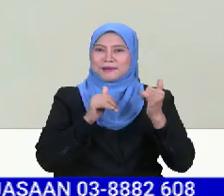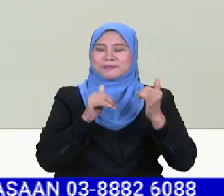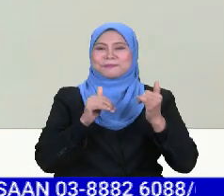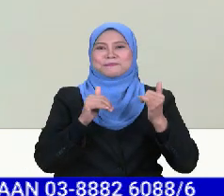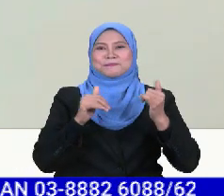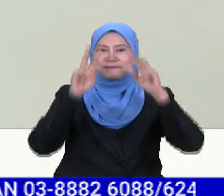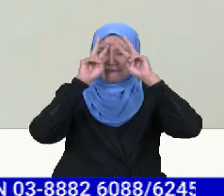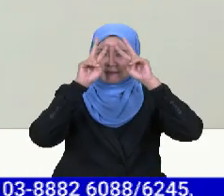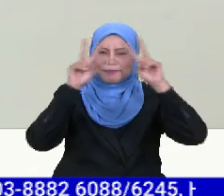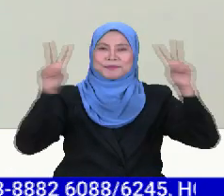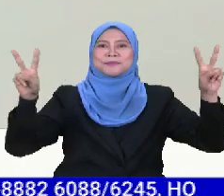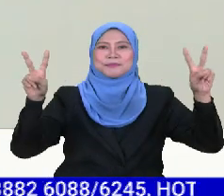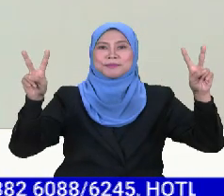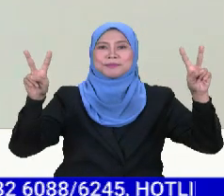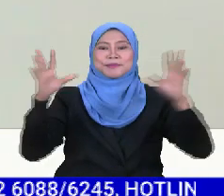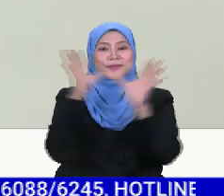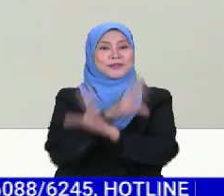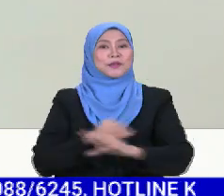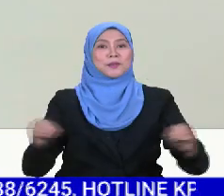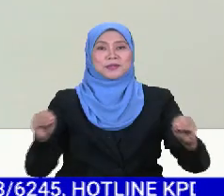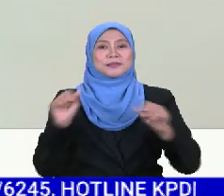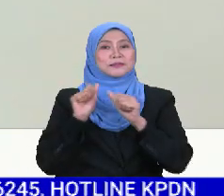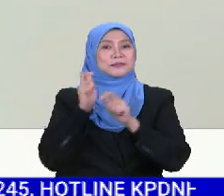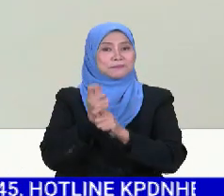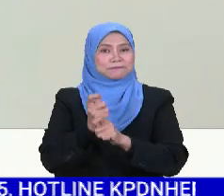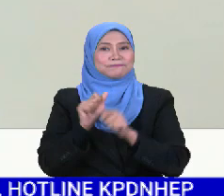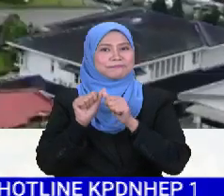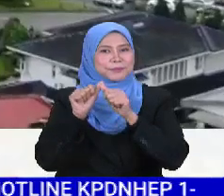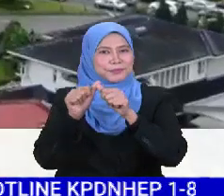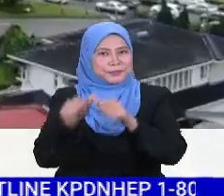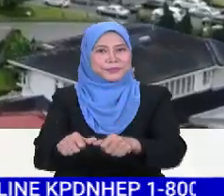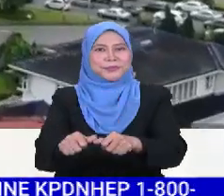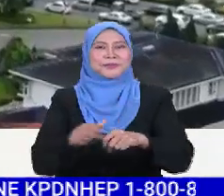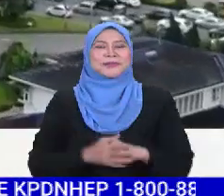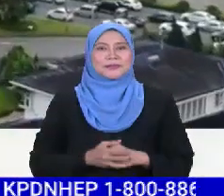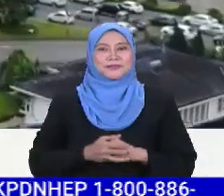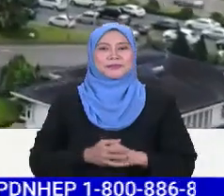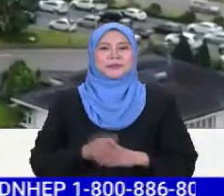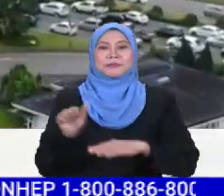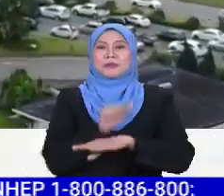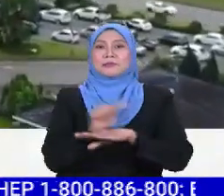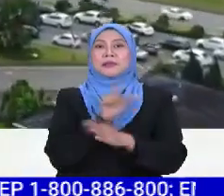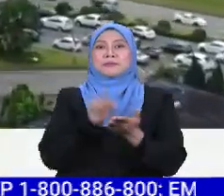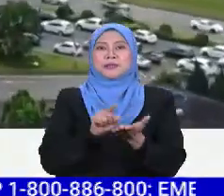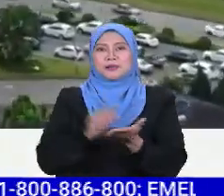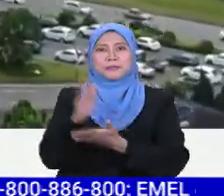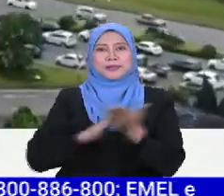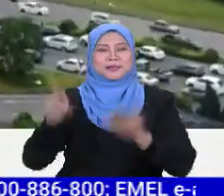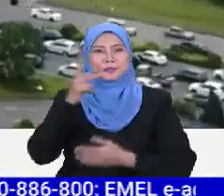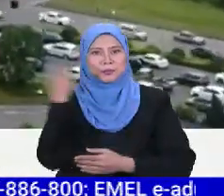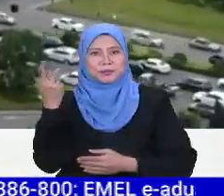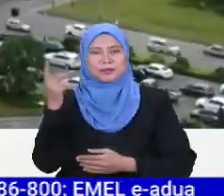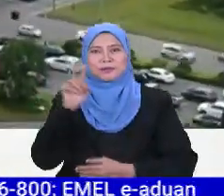keharmonian yang ada di negeri Sarawak akan kekal buat selama-lamanya. Presiden Persatuan Pengamal Media Sarawak Bahagian Kuching,